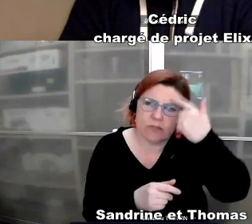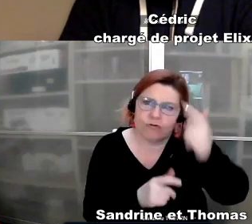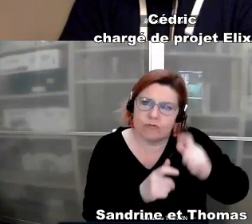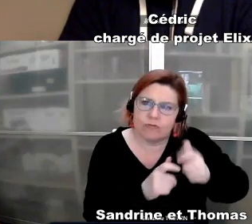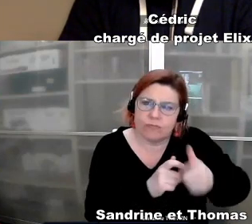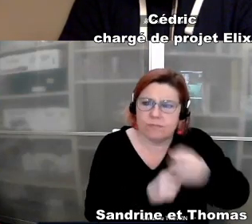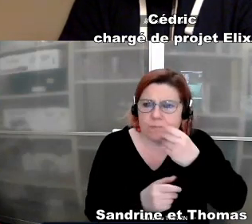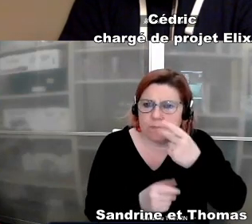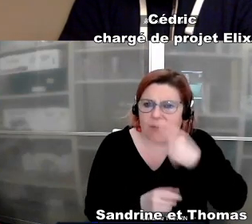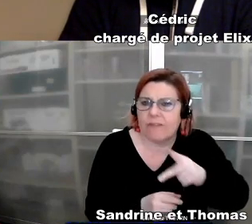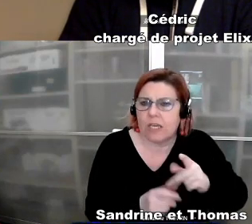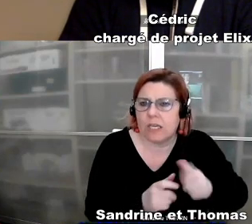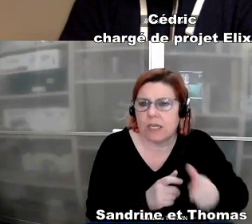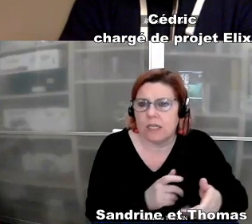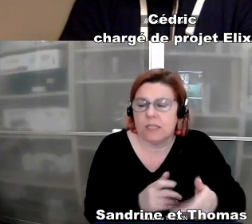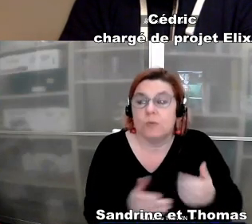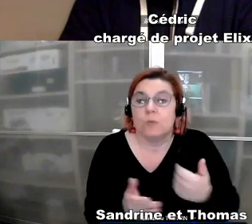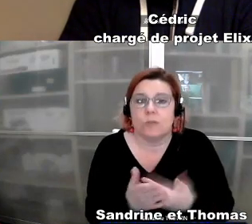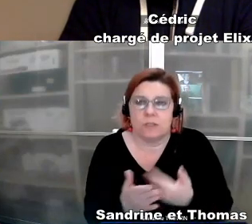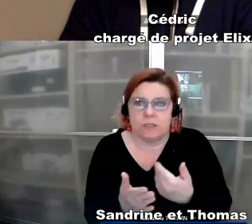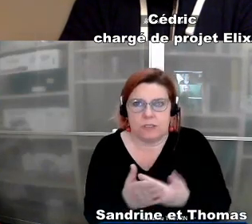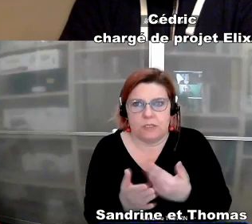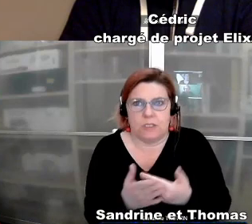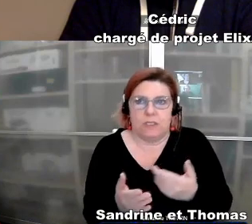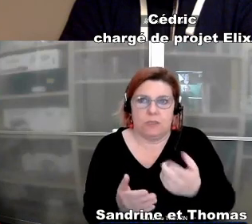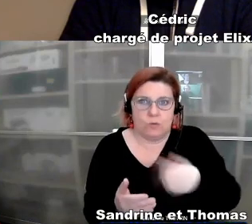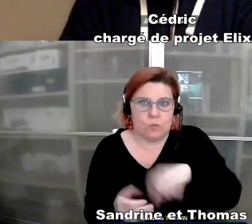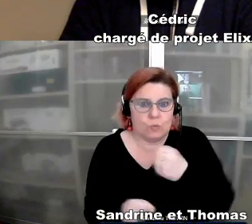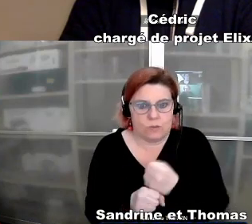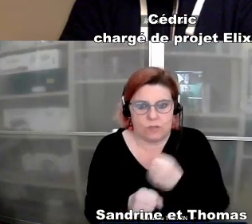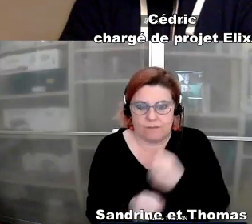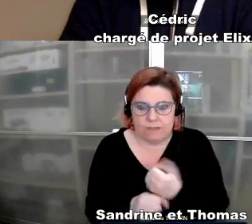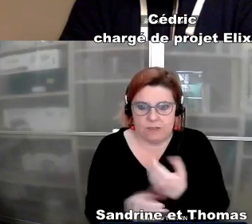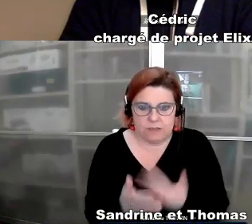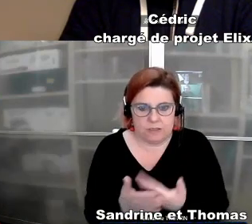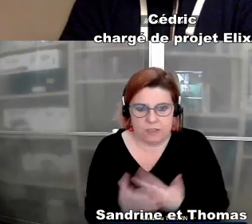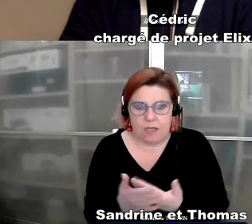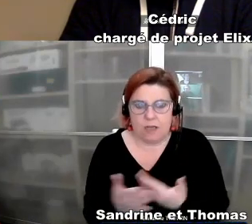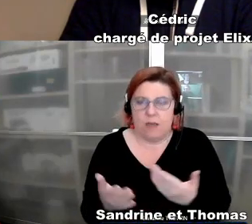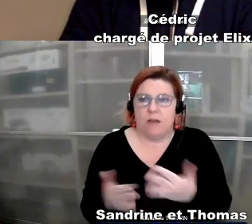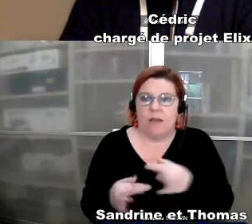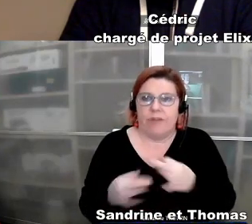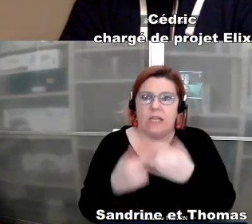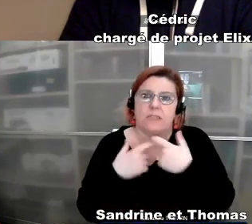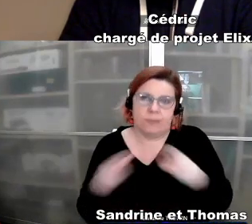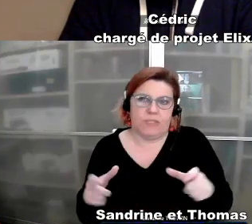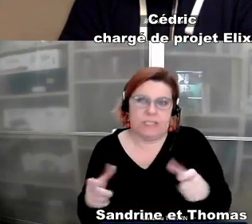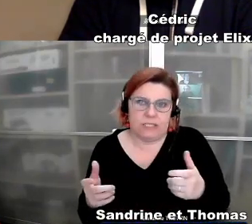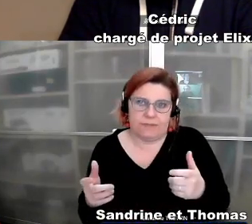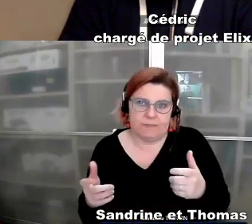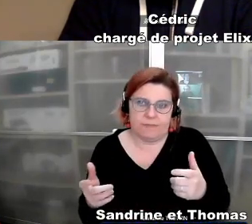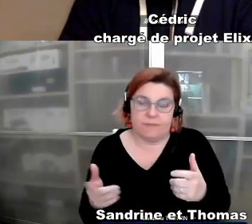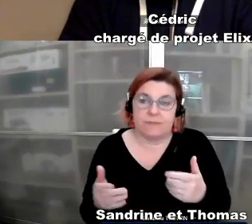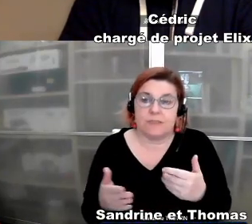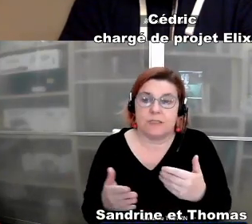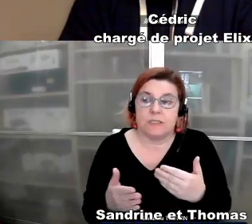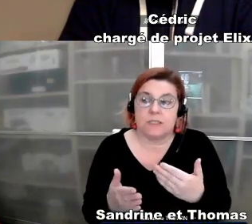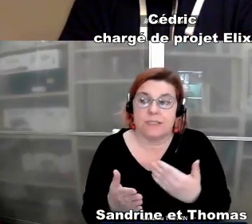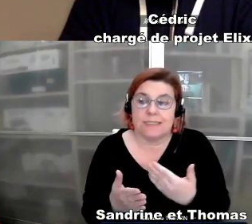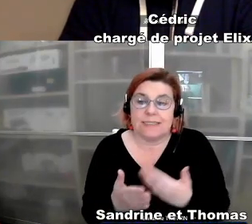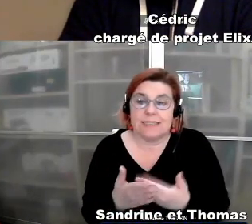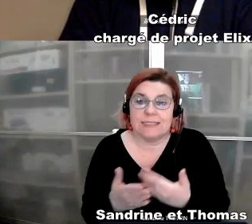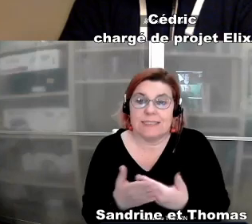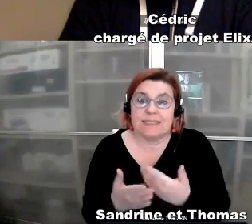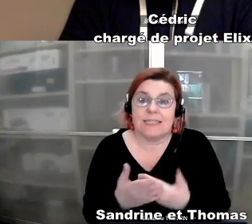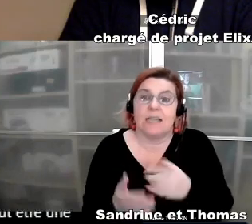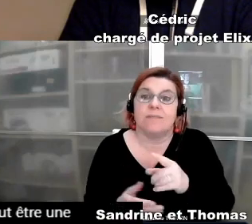Donc on travaille aussi sur cette dimension-là de l'accessibilité. Alors du coup, pour en revenir à ta